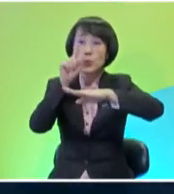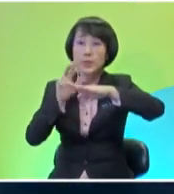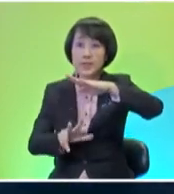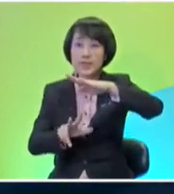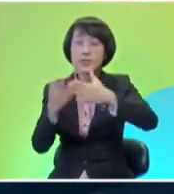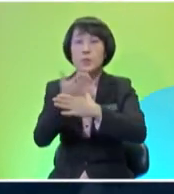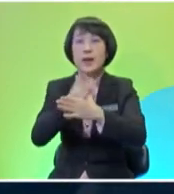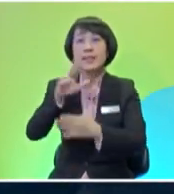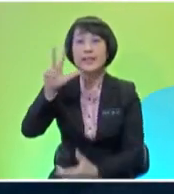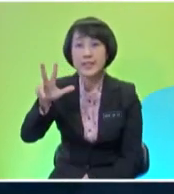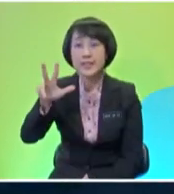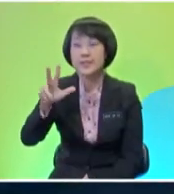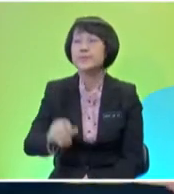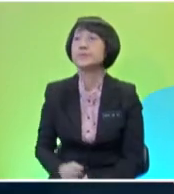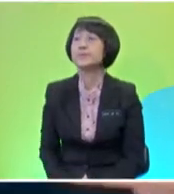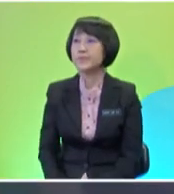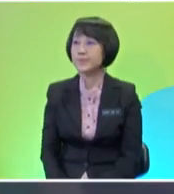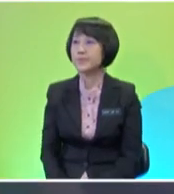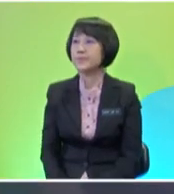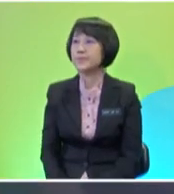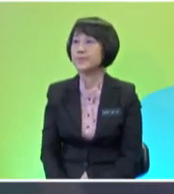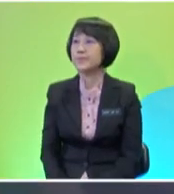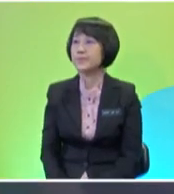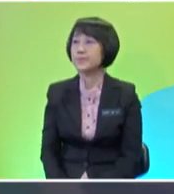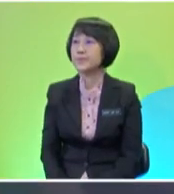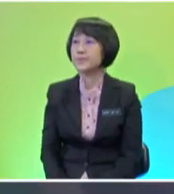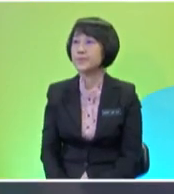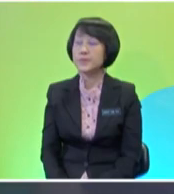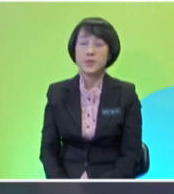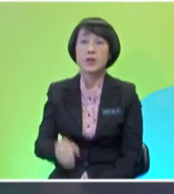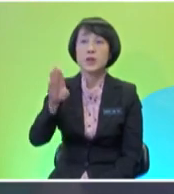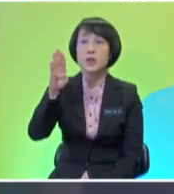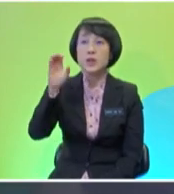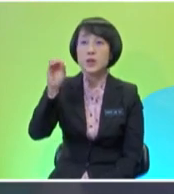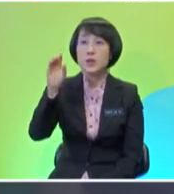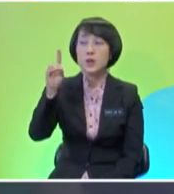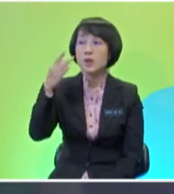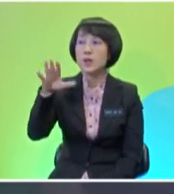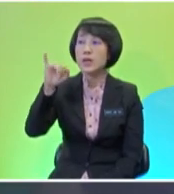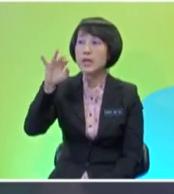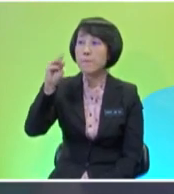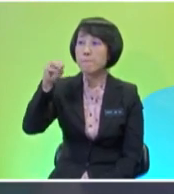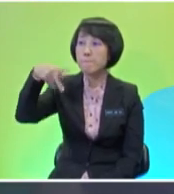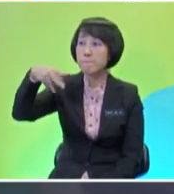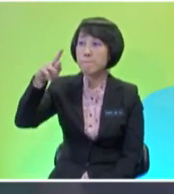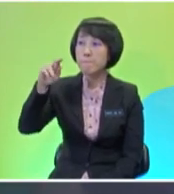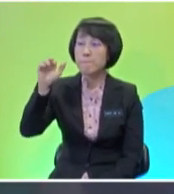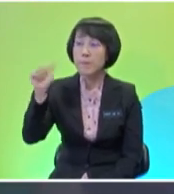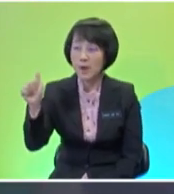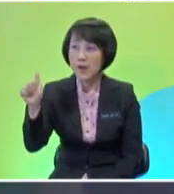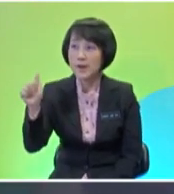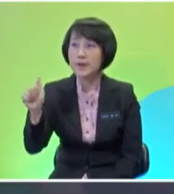tiga harganya. Oh, okey. Okey, contoh lain katalah bot Impra. Okey, bot Impra yang ini yang warna-warni ni kan? Sebab okay, harganya sekeping